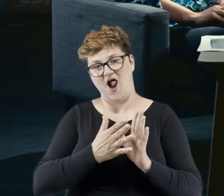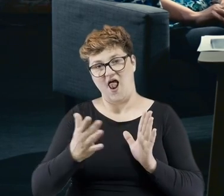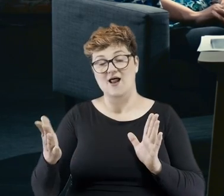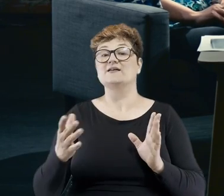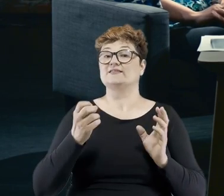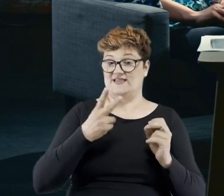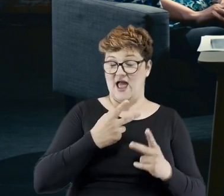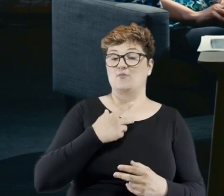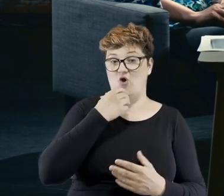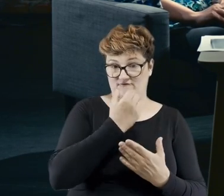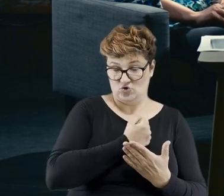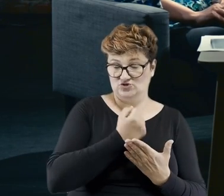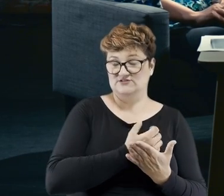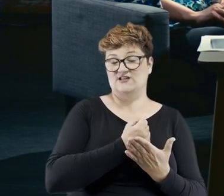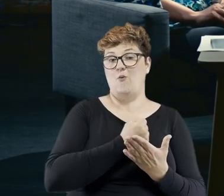posługiwała się nazwiskiem